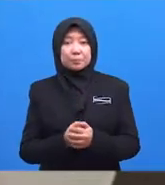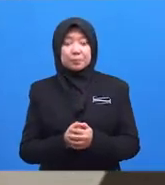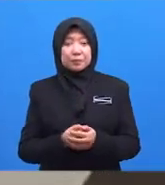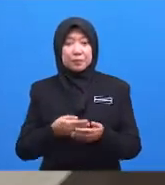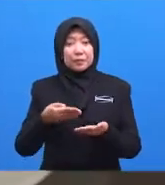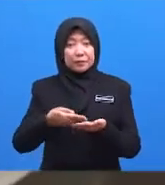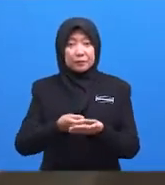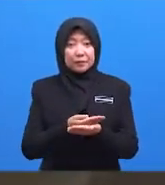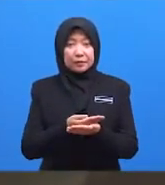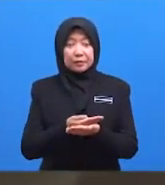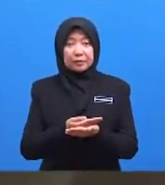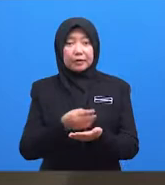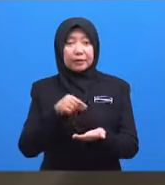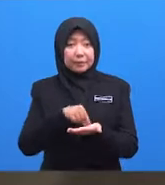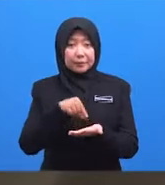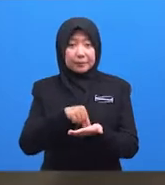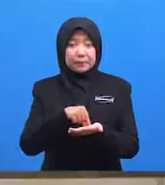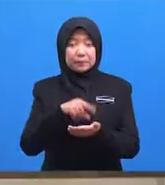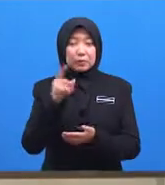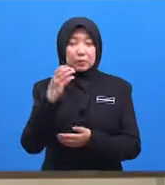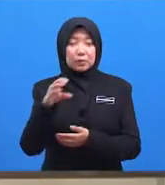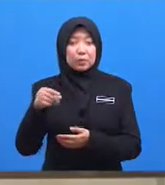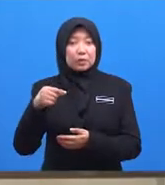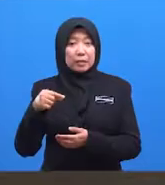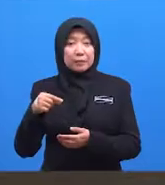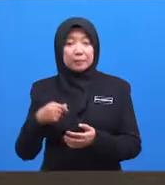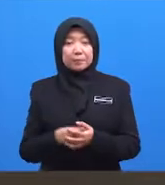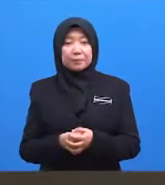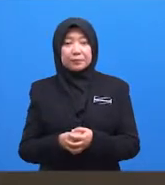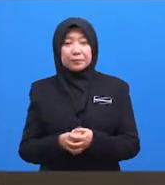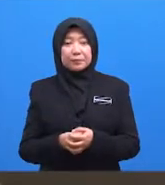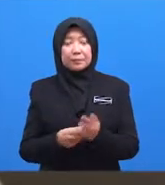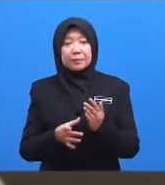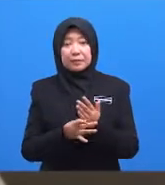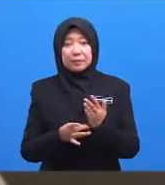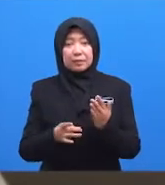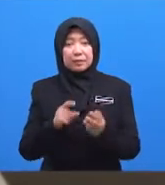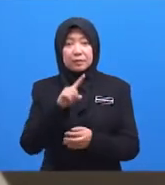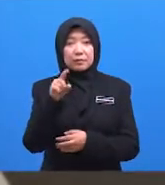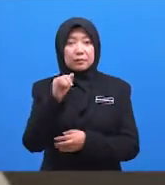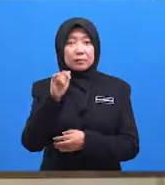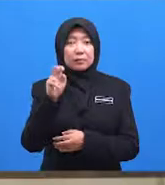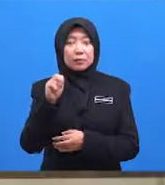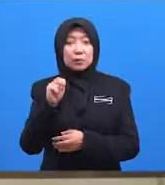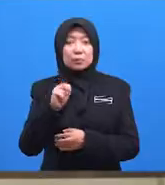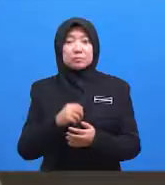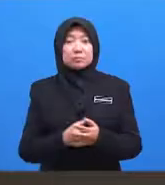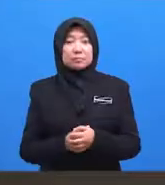filet ayam 100 gram, minyak zaitun 1 camca besar,